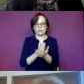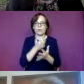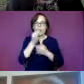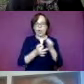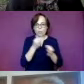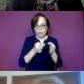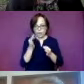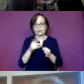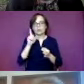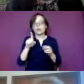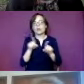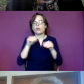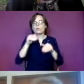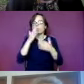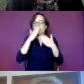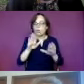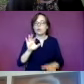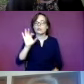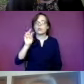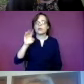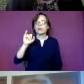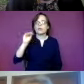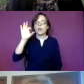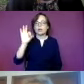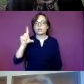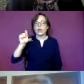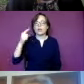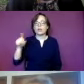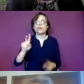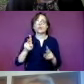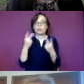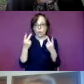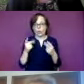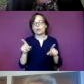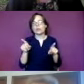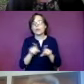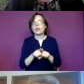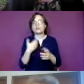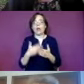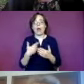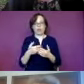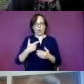właściwie jest Wieśland i skąd my się tutaj wzięliśmy na tej dyskusji.